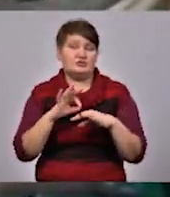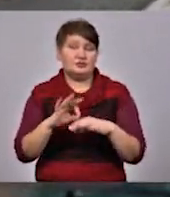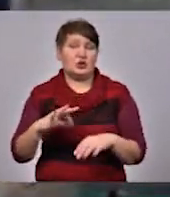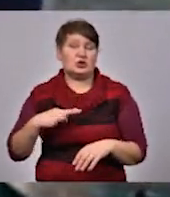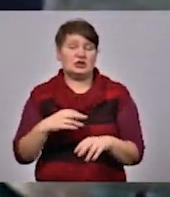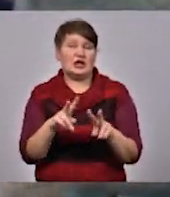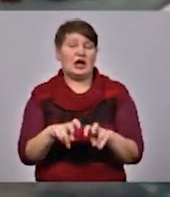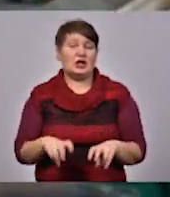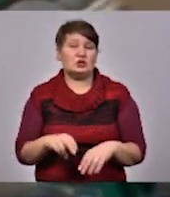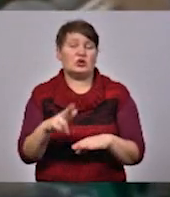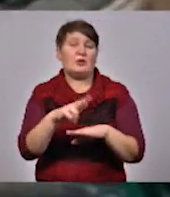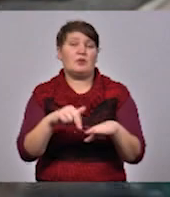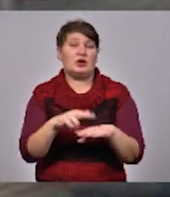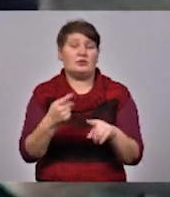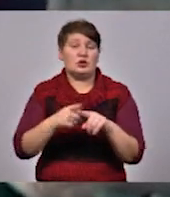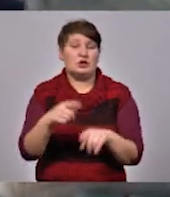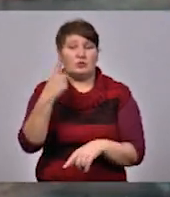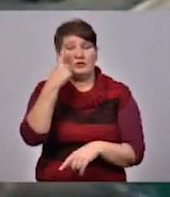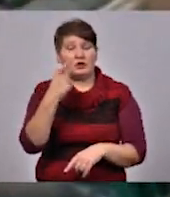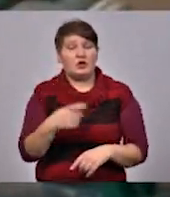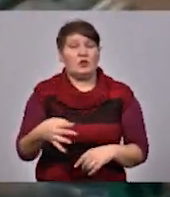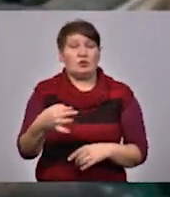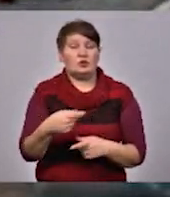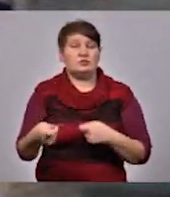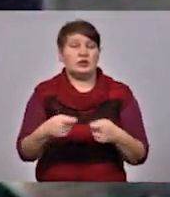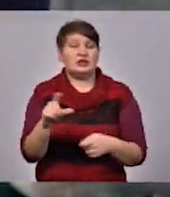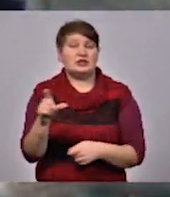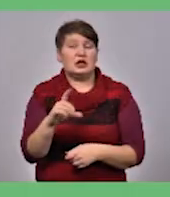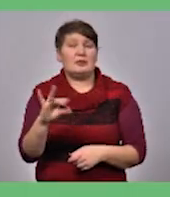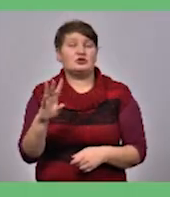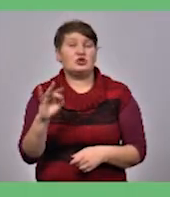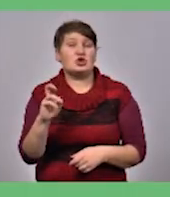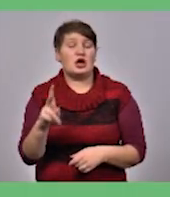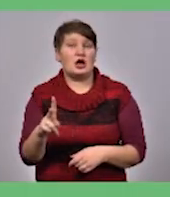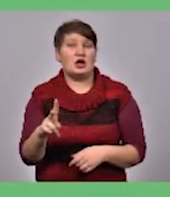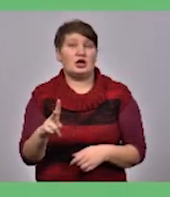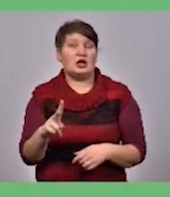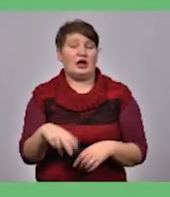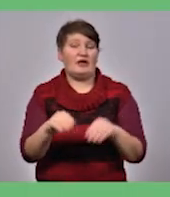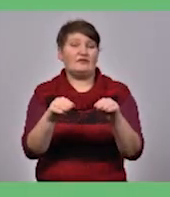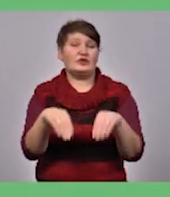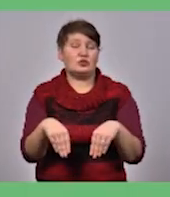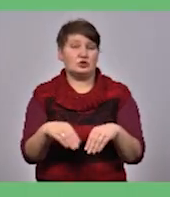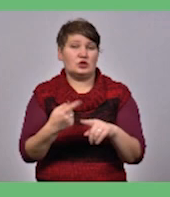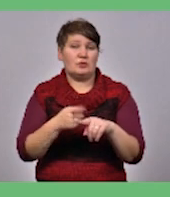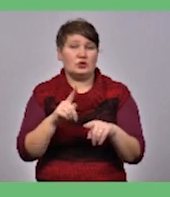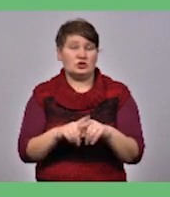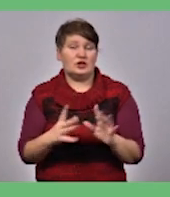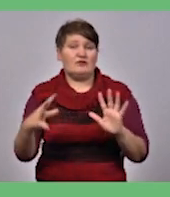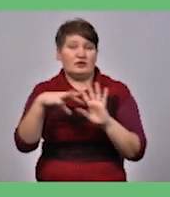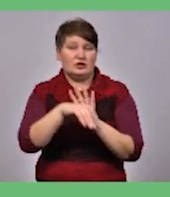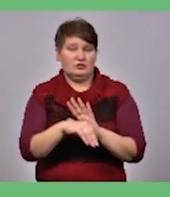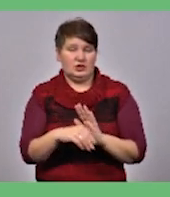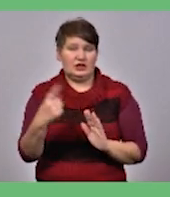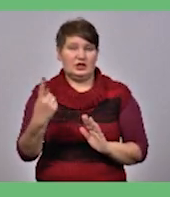повідомила начальниця сектору комунікації обласної поліції Христина Максимчак. Відомості про дану подію внесені в журнал єдиного